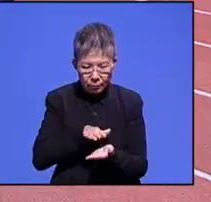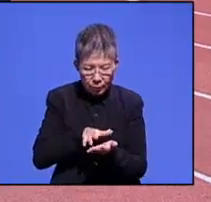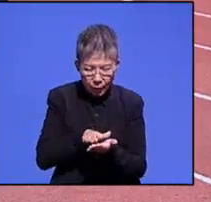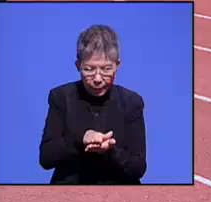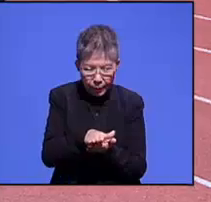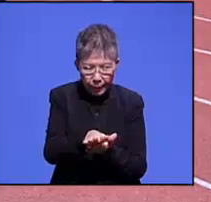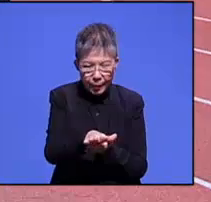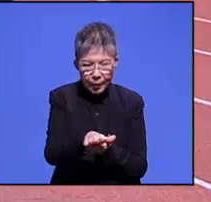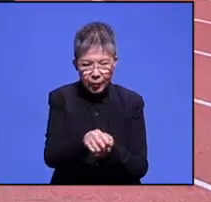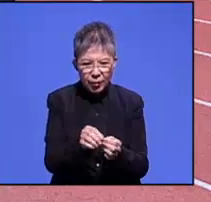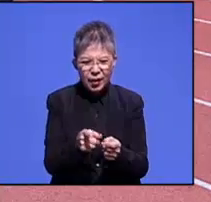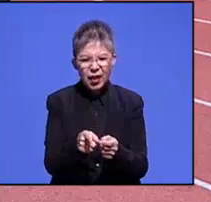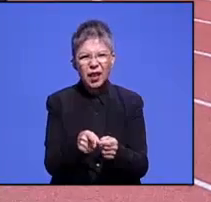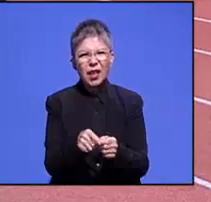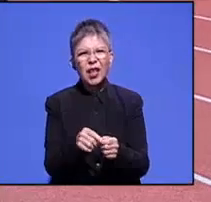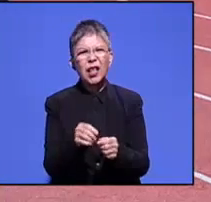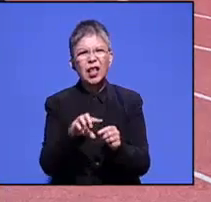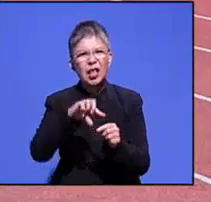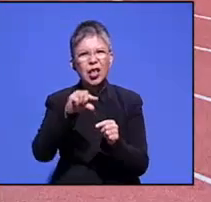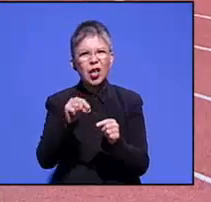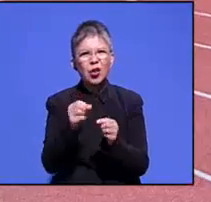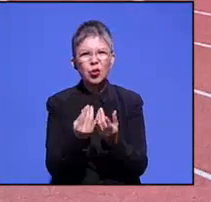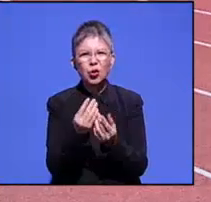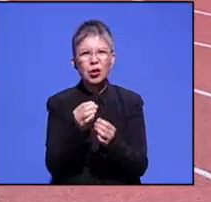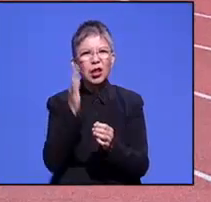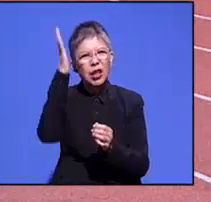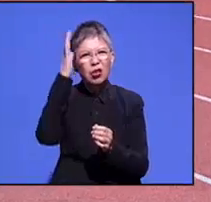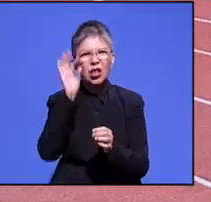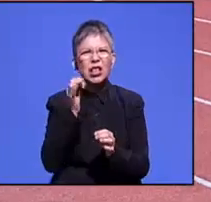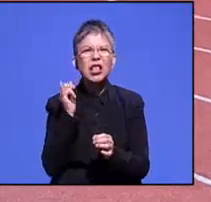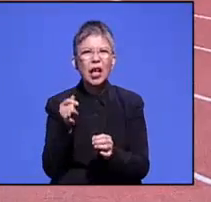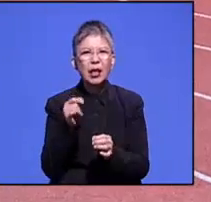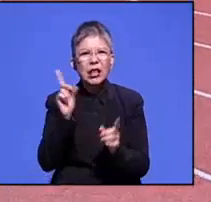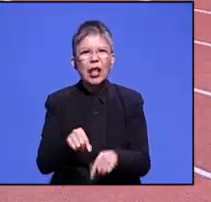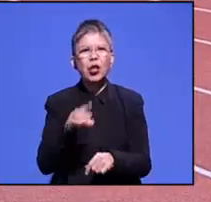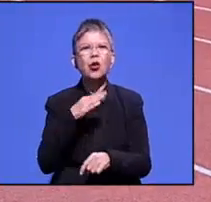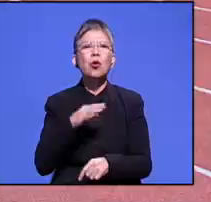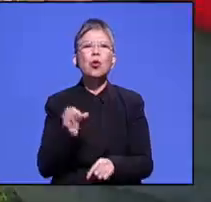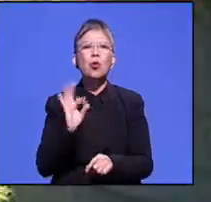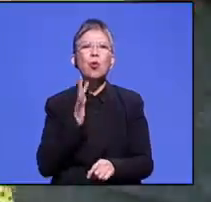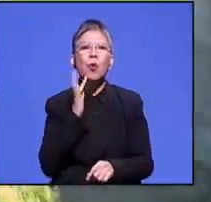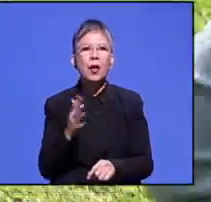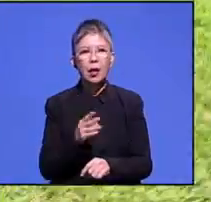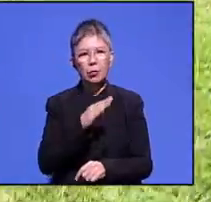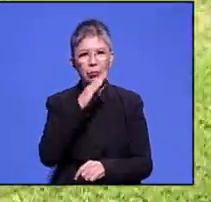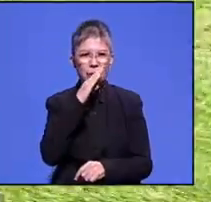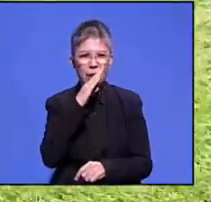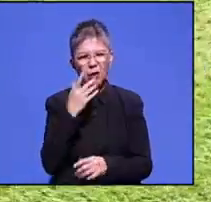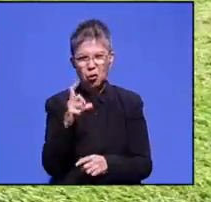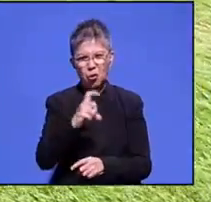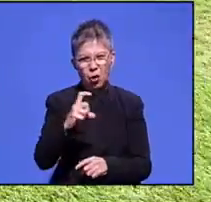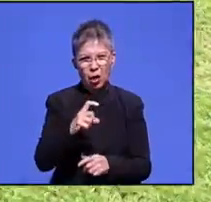kita pakai pendek itu nanti yang Wetan batangnya daunnya udah gak ada lagi jadi nanti warnanya kuning atau kecoklatan gitu